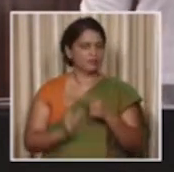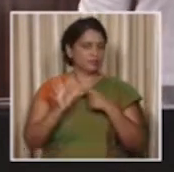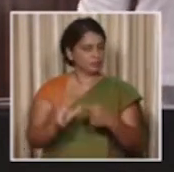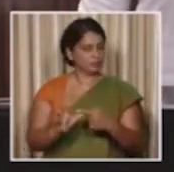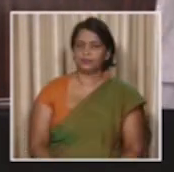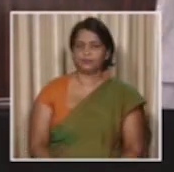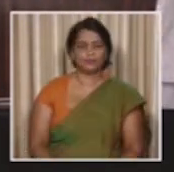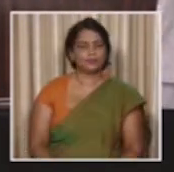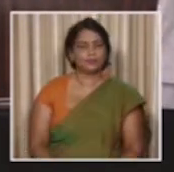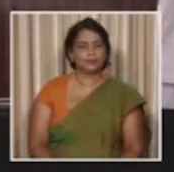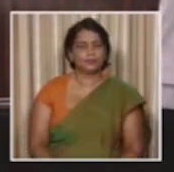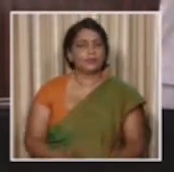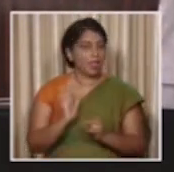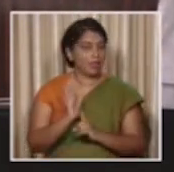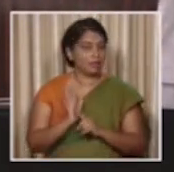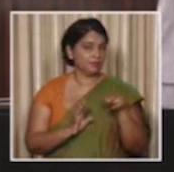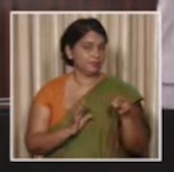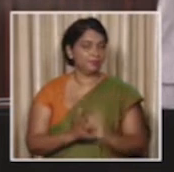දෙන්න. කිරියල් මන්ත්‍රීතුමා.